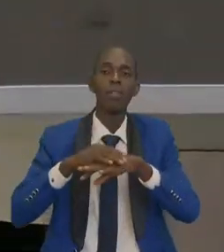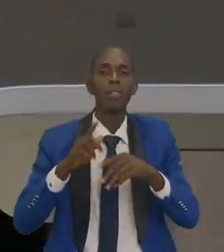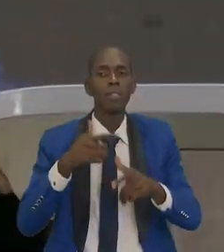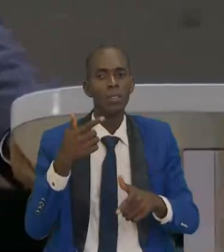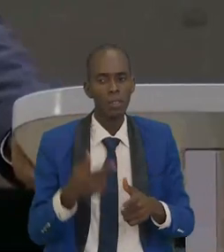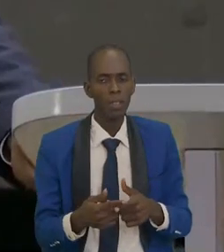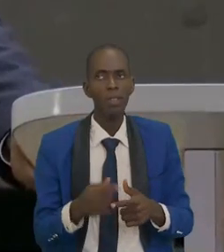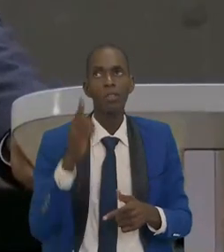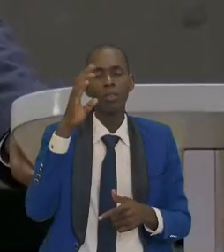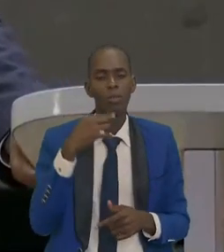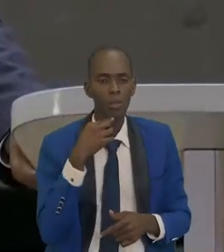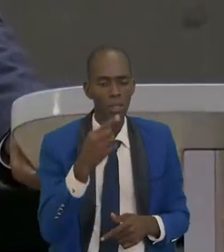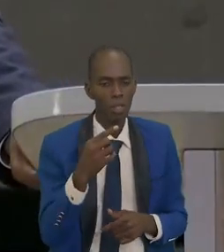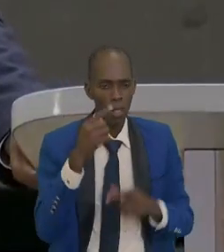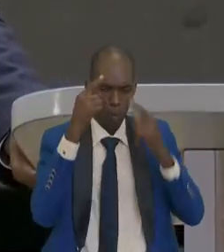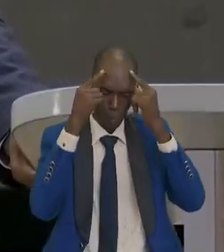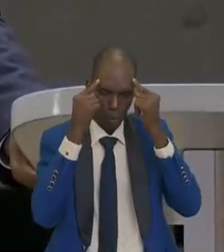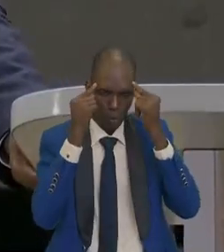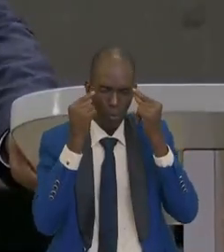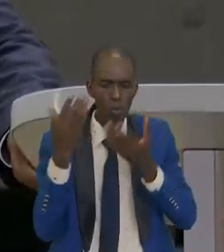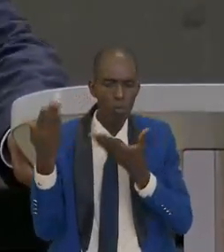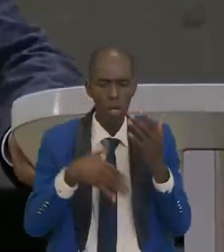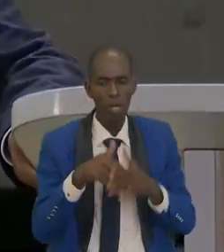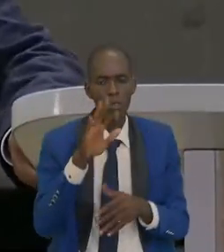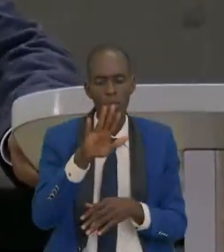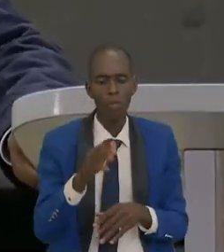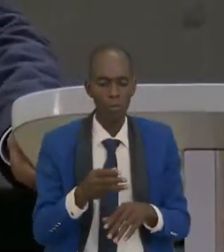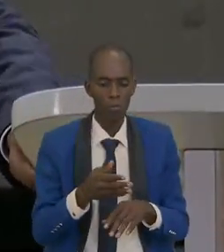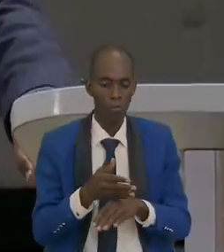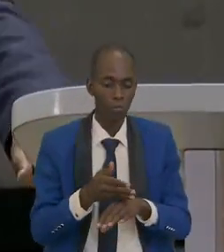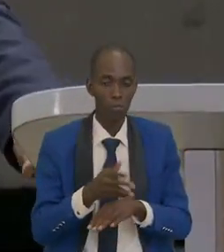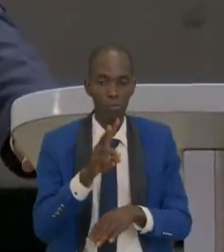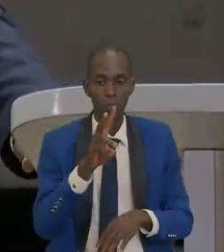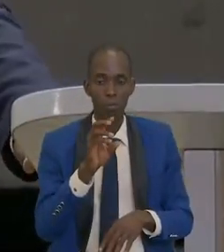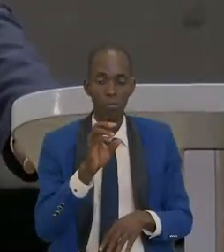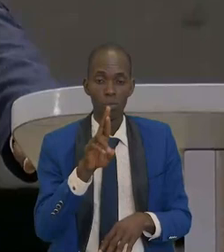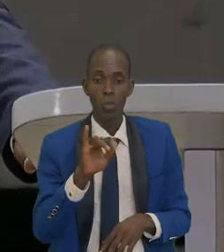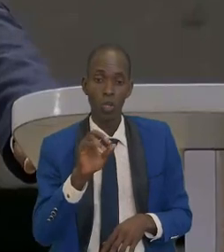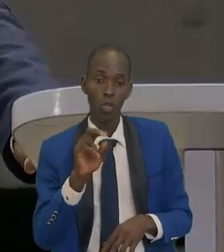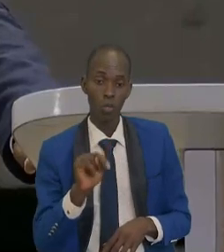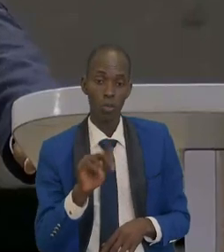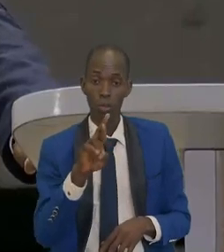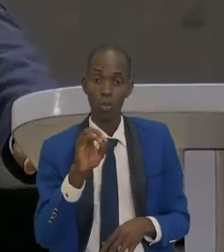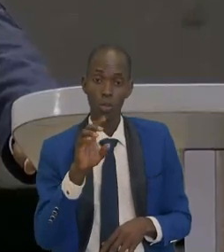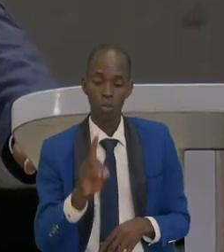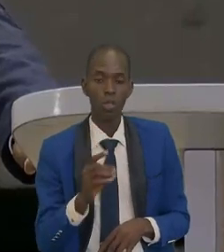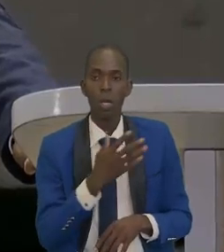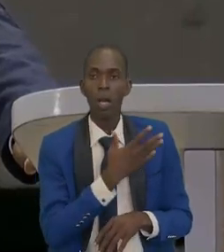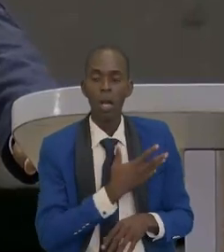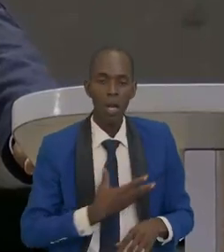alors il dit Moïse, étends ta verge, ne frappe pas la mer Rouge,